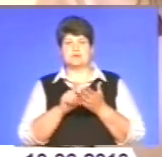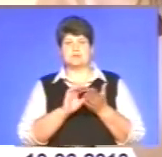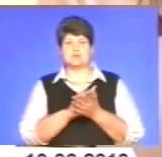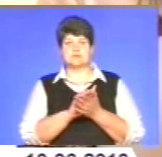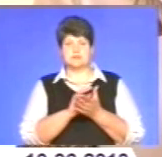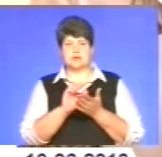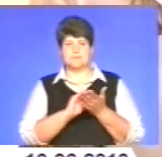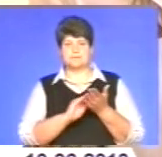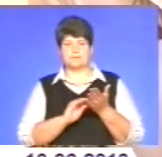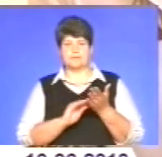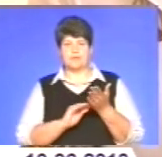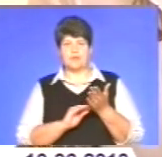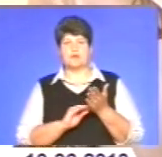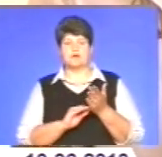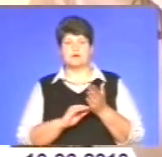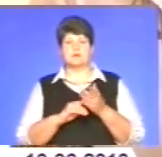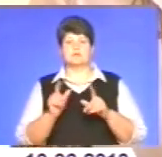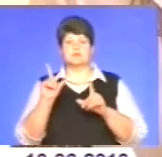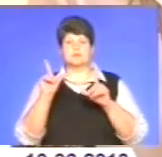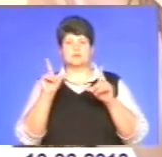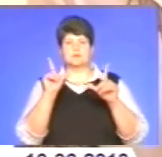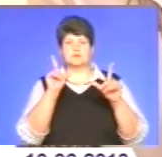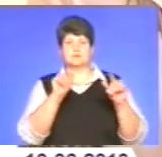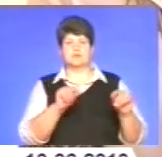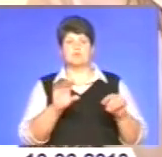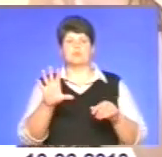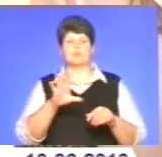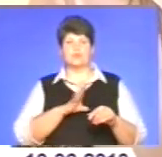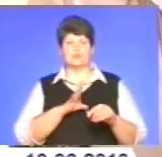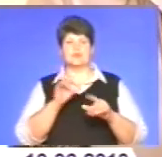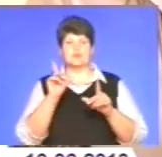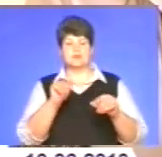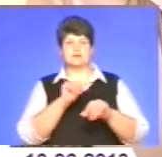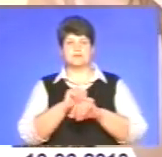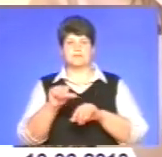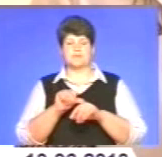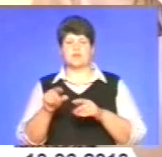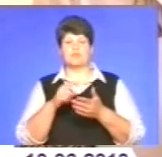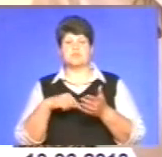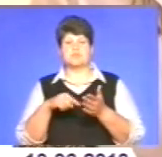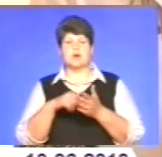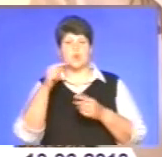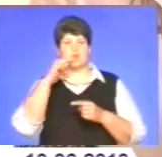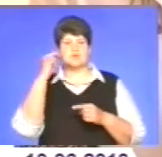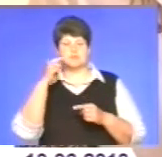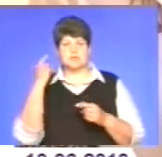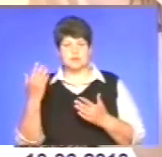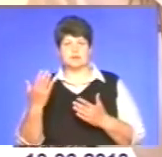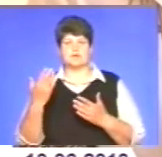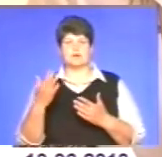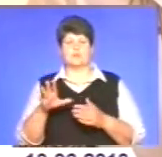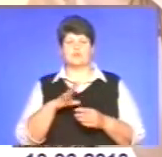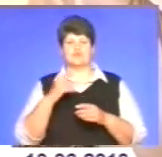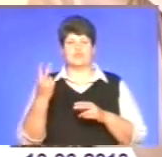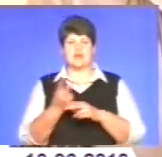з гастрольною біографією хору. Хор побував в багатьох містах Росії. Хор побував двічі